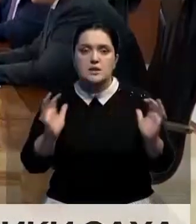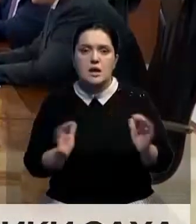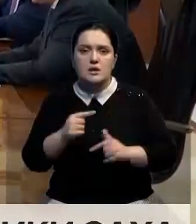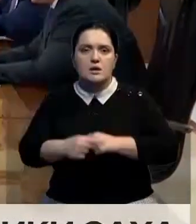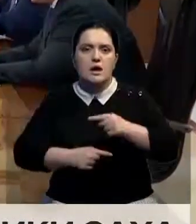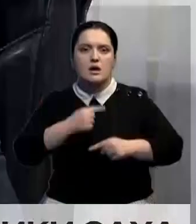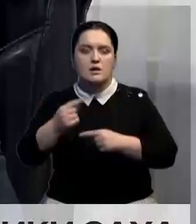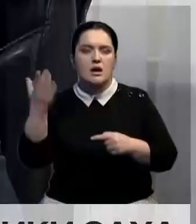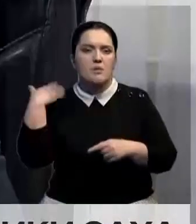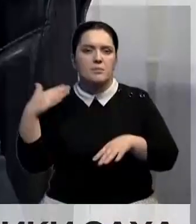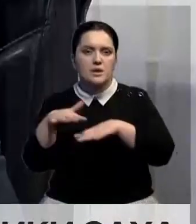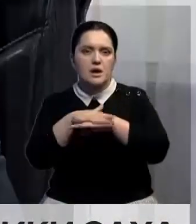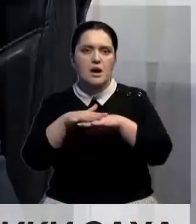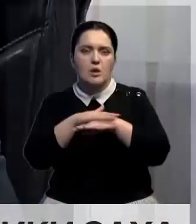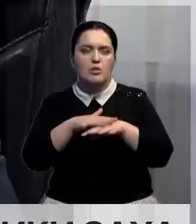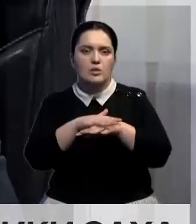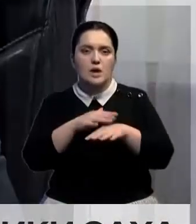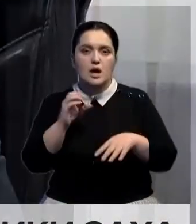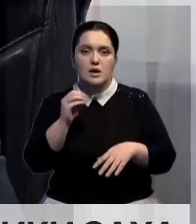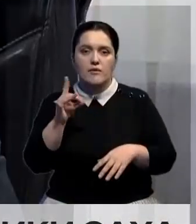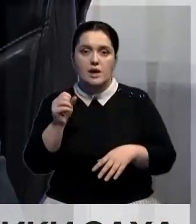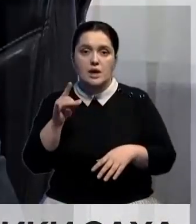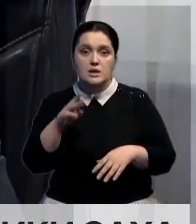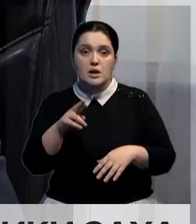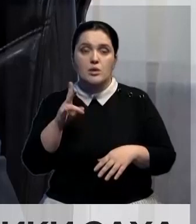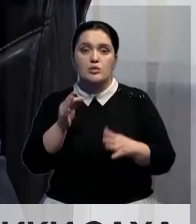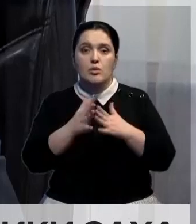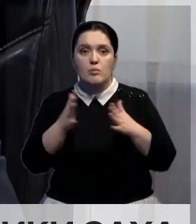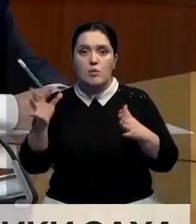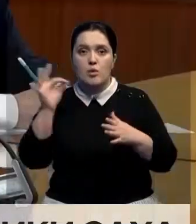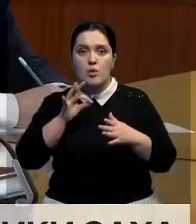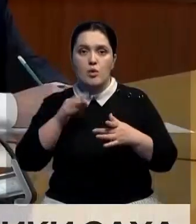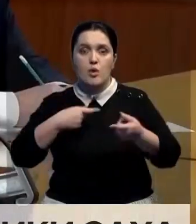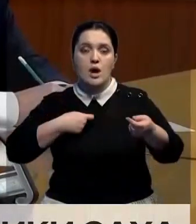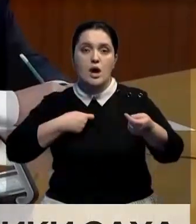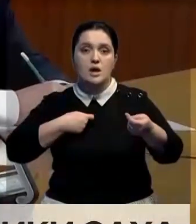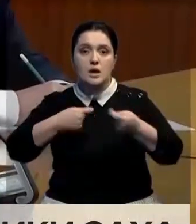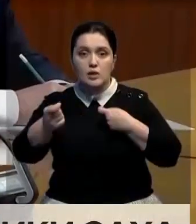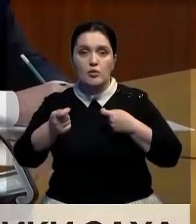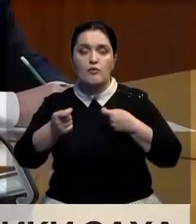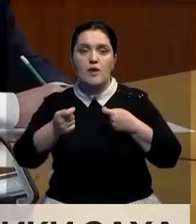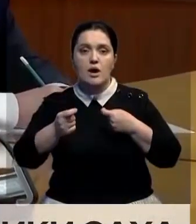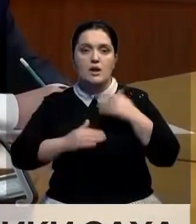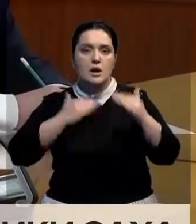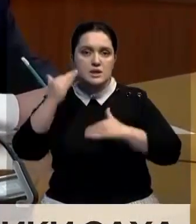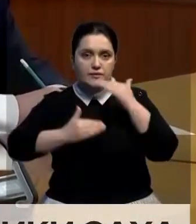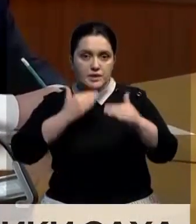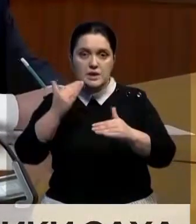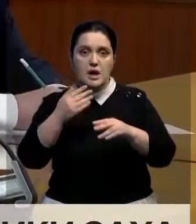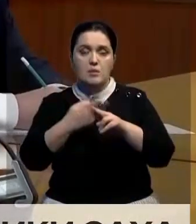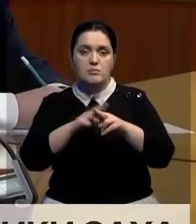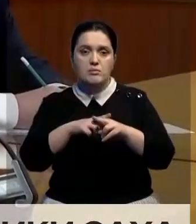кочевых народов Евразии. Но основной акцент все же будет сделан на торговле, на торговом развитии. К тому же задел